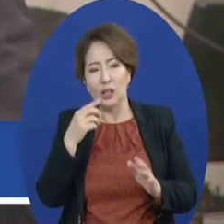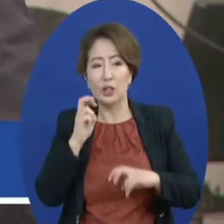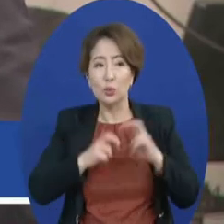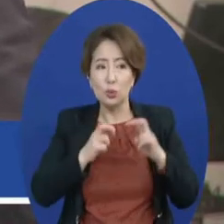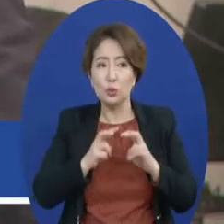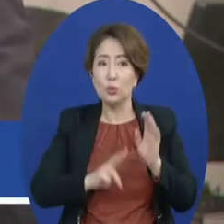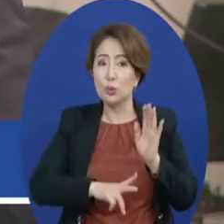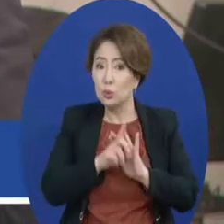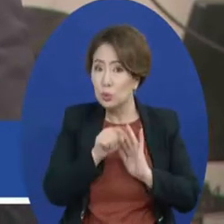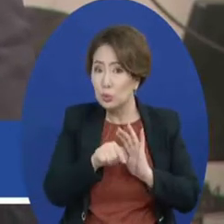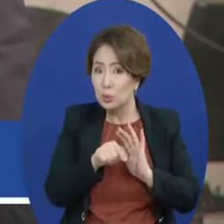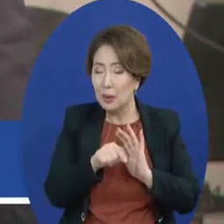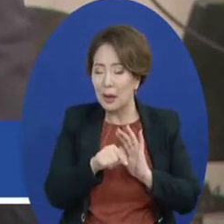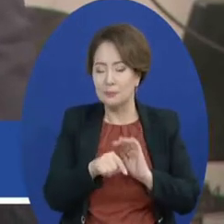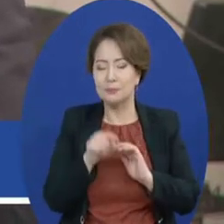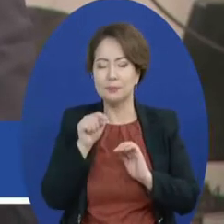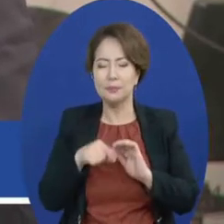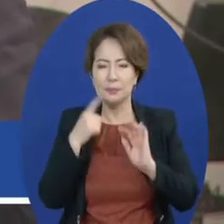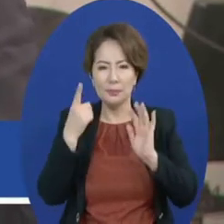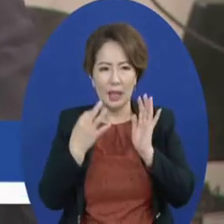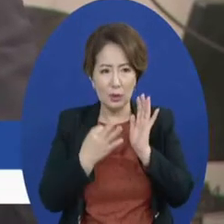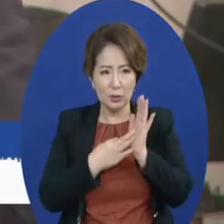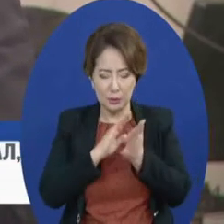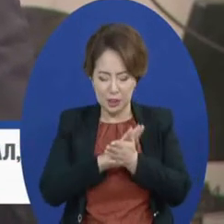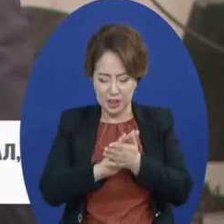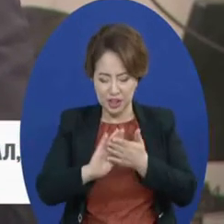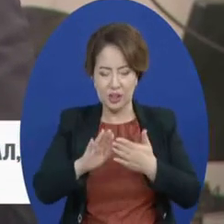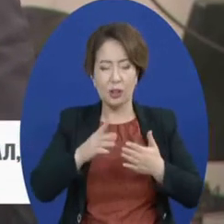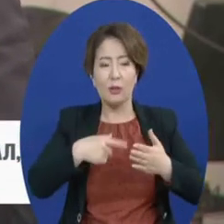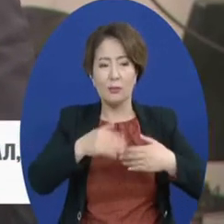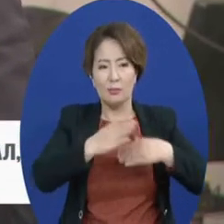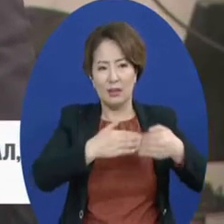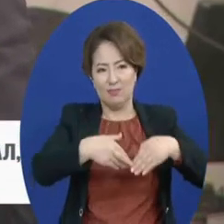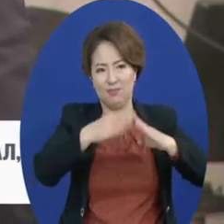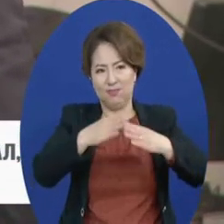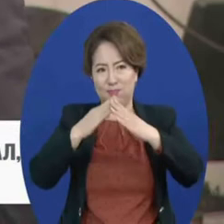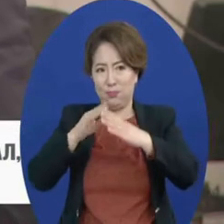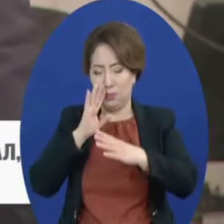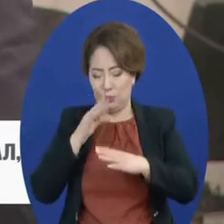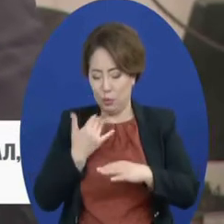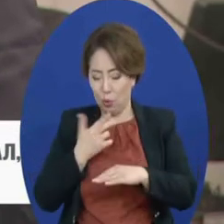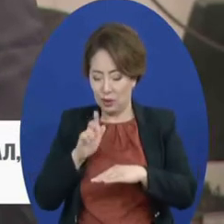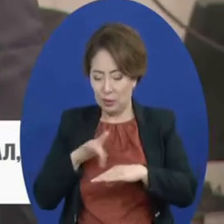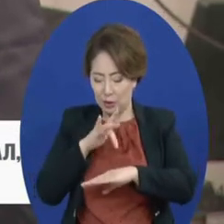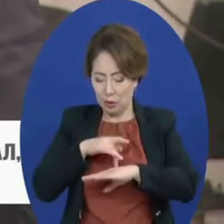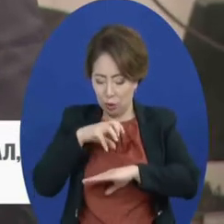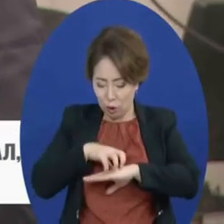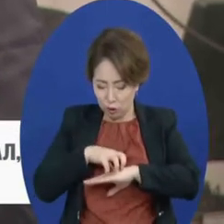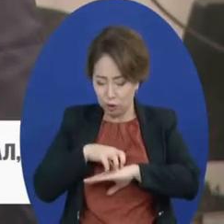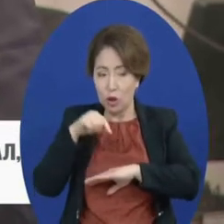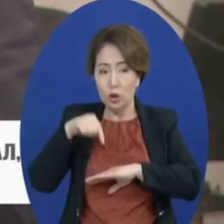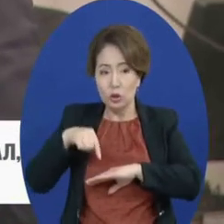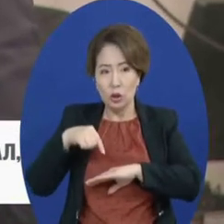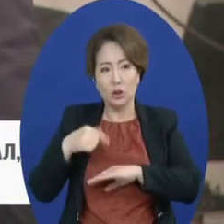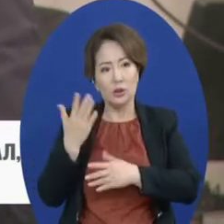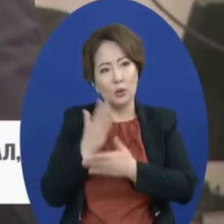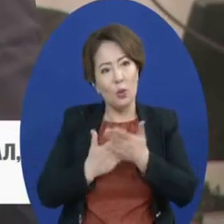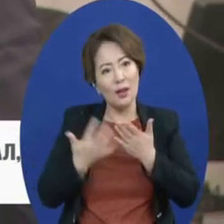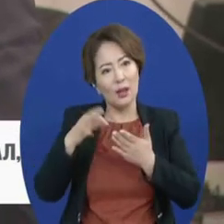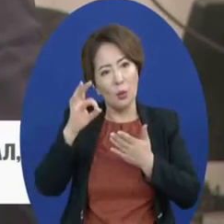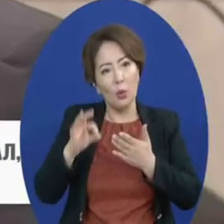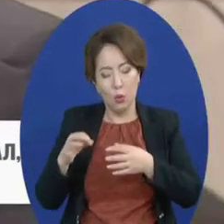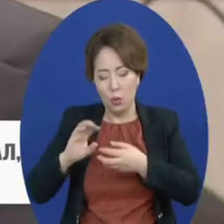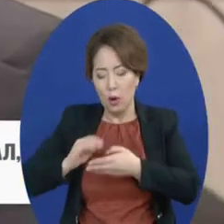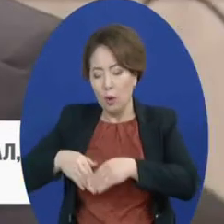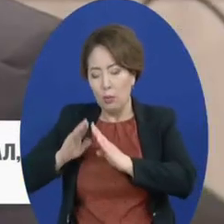үсрийг болох 18 шинэ их үсэр байхаар төлөвлөсөн байгаа. Улаанбаатар хотод өвнөөс бол